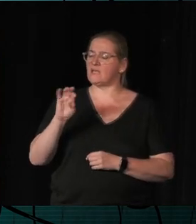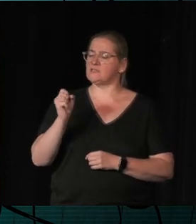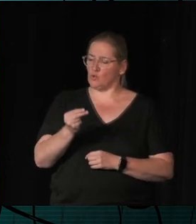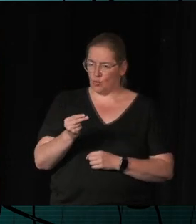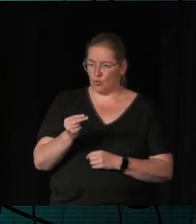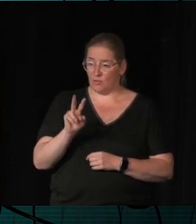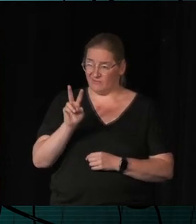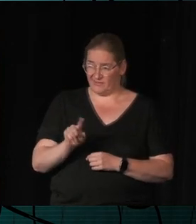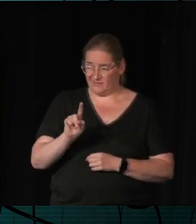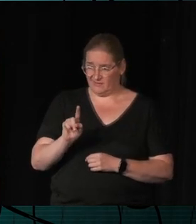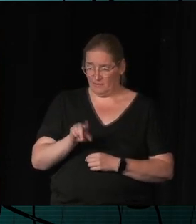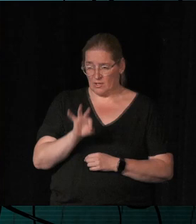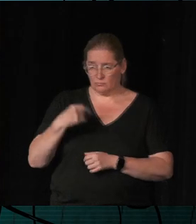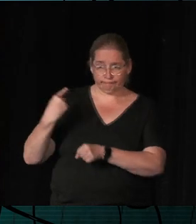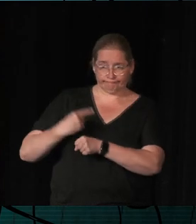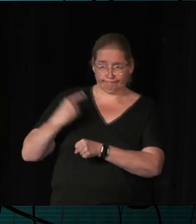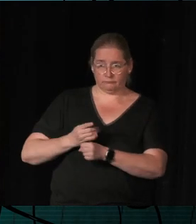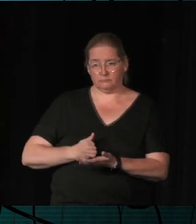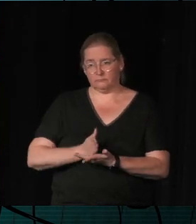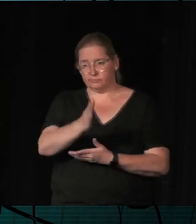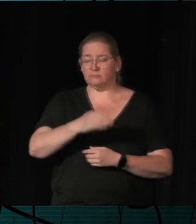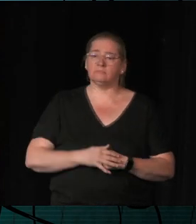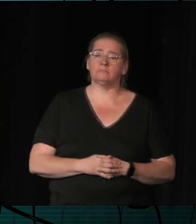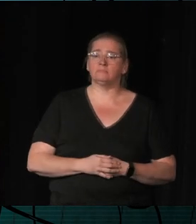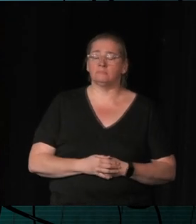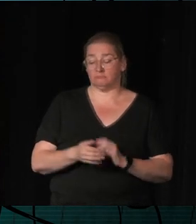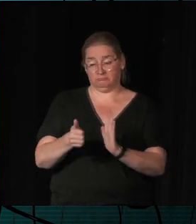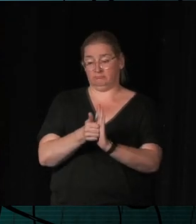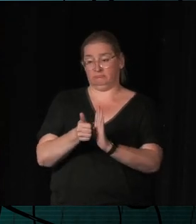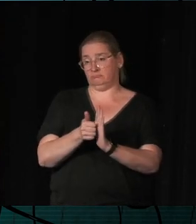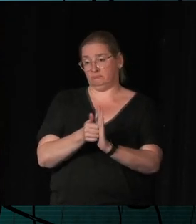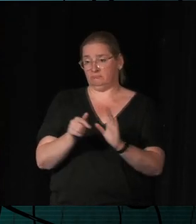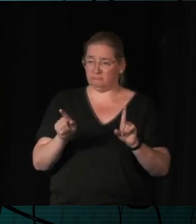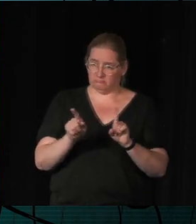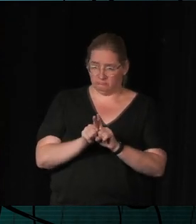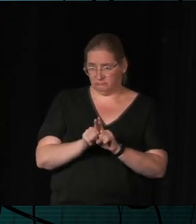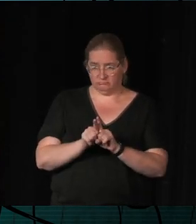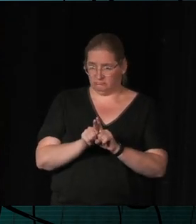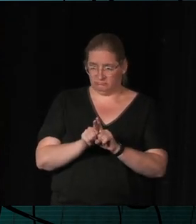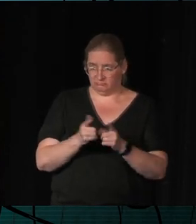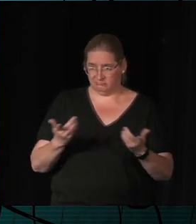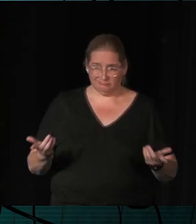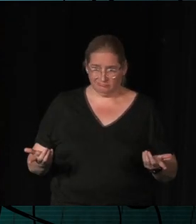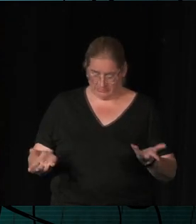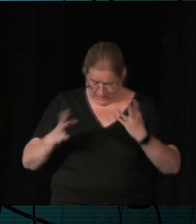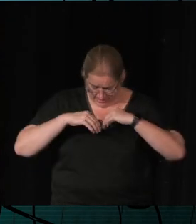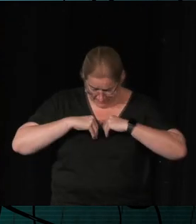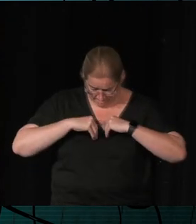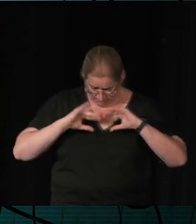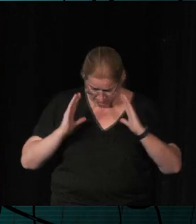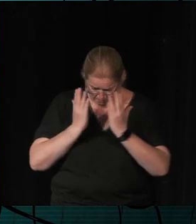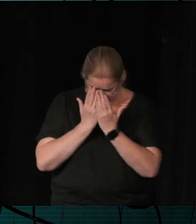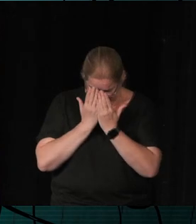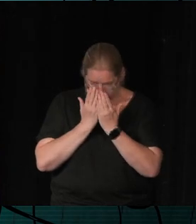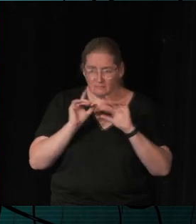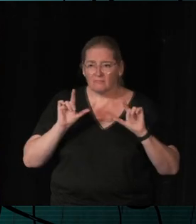il n'y a pas de choix, on l'a dit, et le personnage est en quelque sorte enfermé à l'intérieur d'elle-même, et puis à l'intérieur,